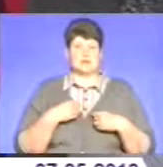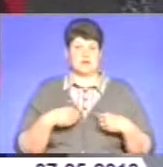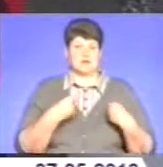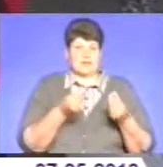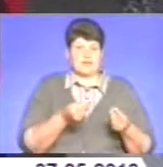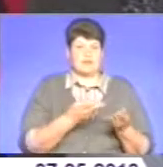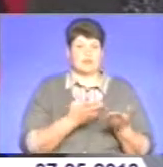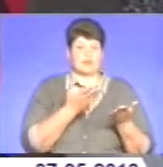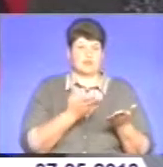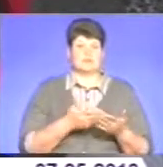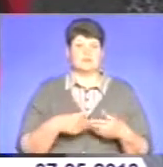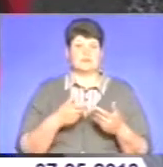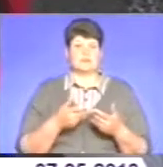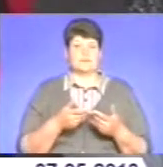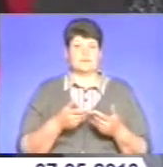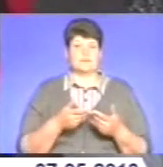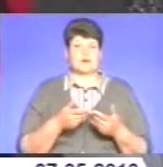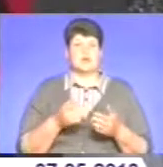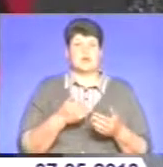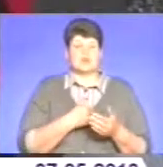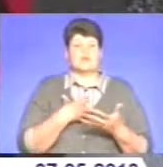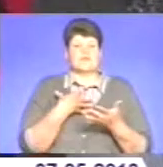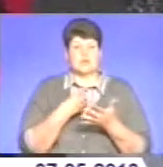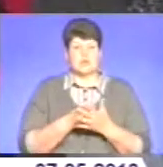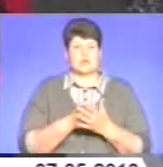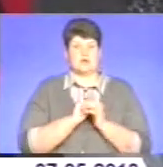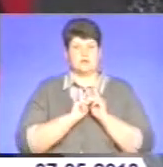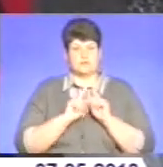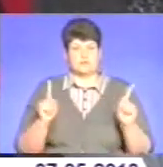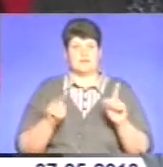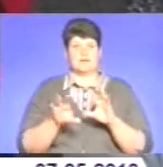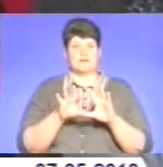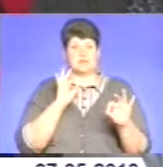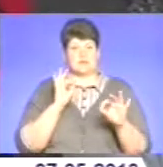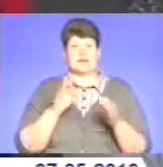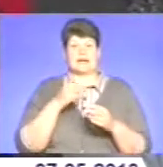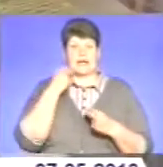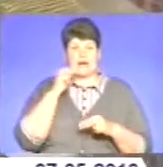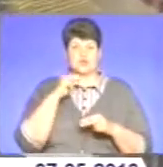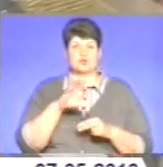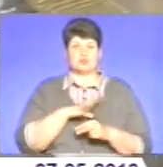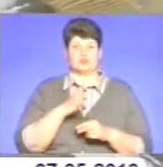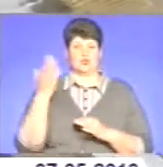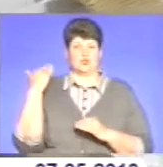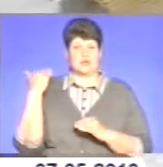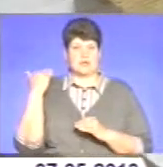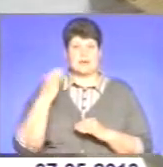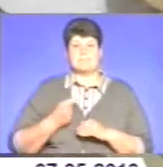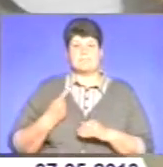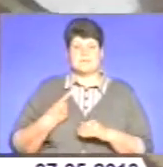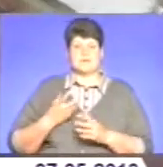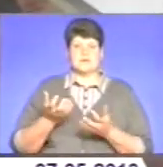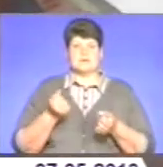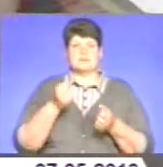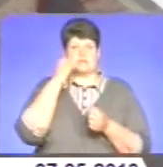який хоче в своєму стилі вібрати все краще, що було ще тоді. Майстер дотримується старої